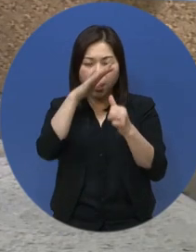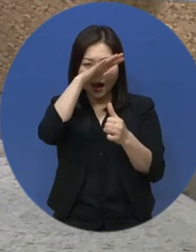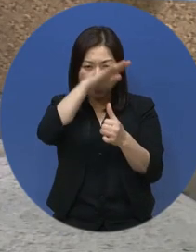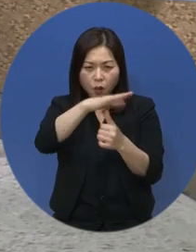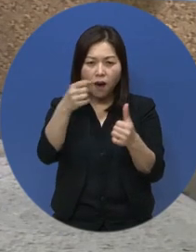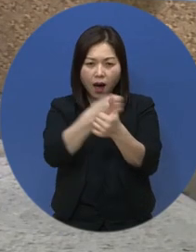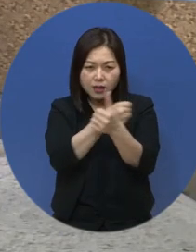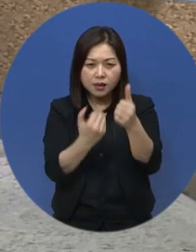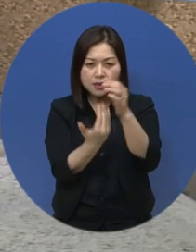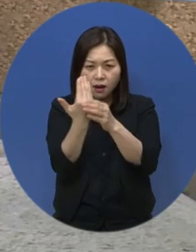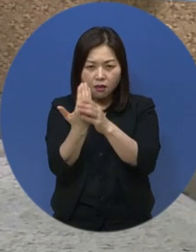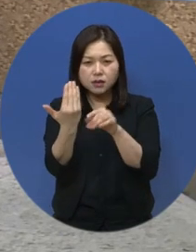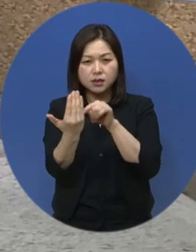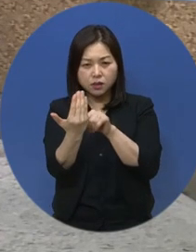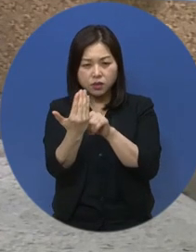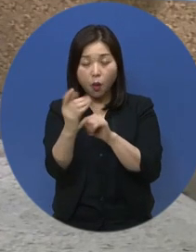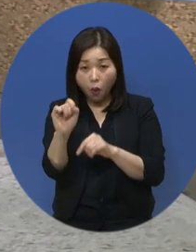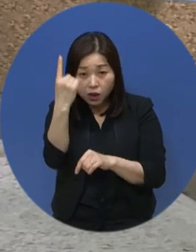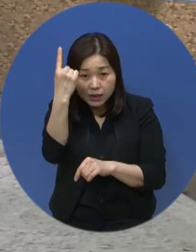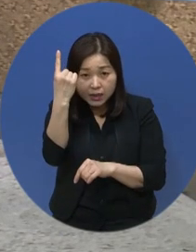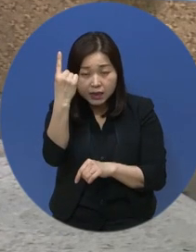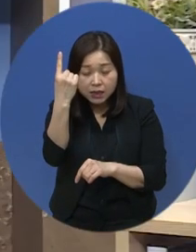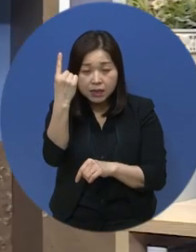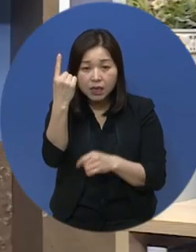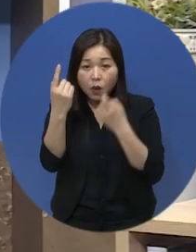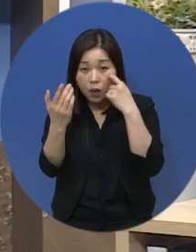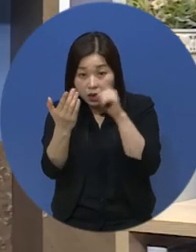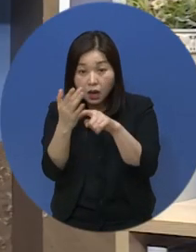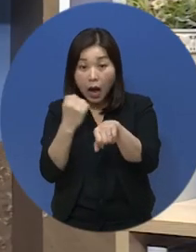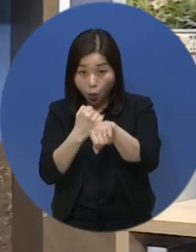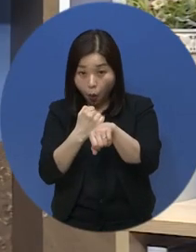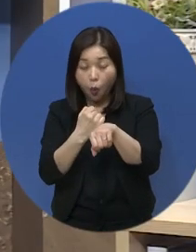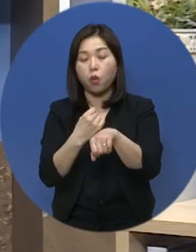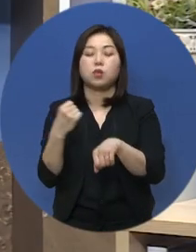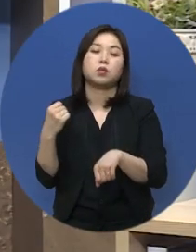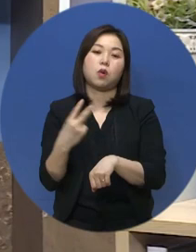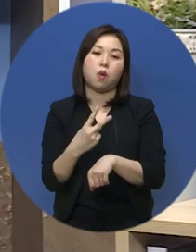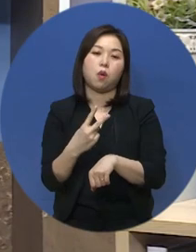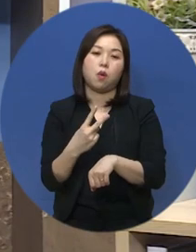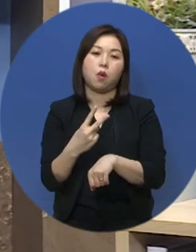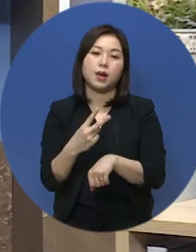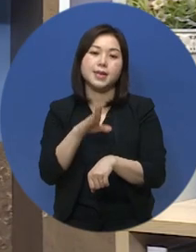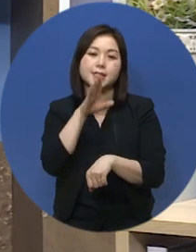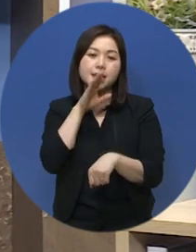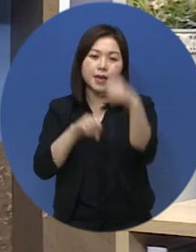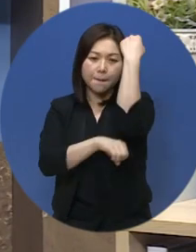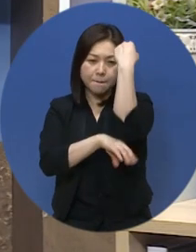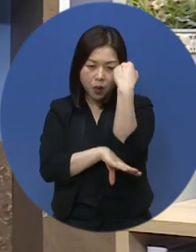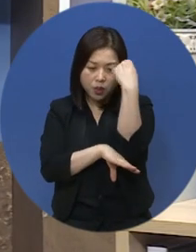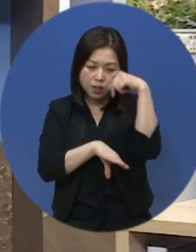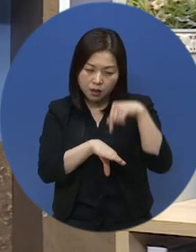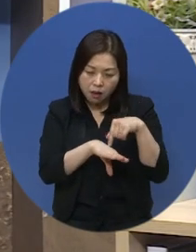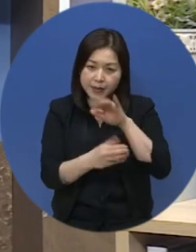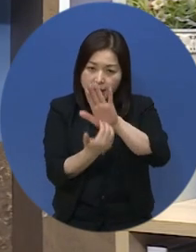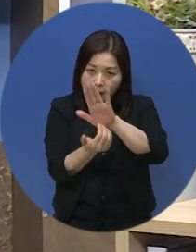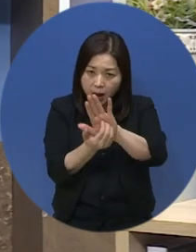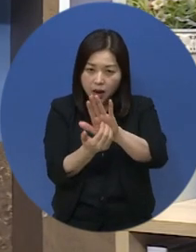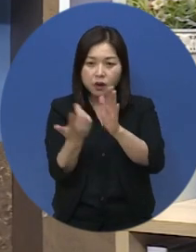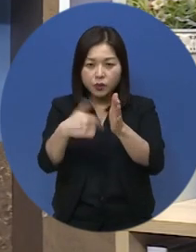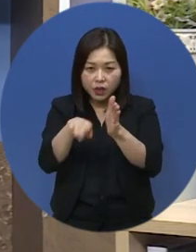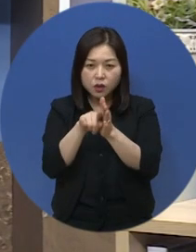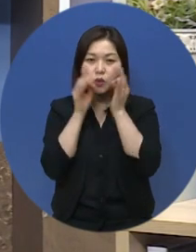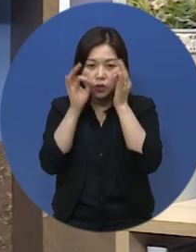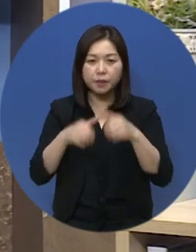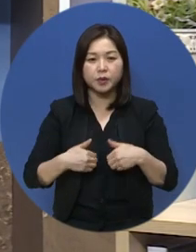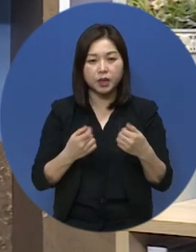나오는 데 대해서 이 원인 파악이 중요하고 또 보다 본질적으로 좀 예방적인 차원의 접근이 필요하다